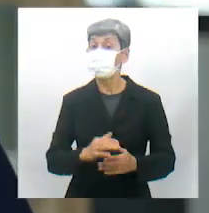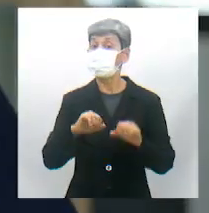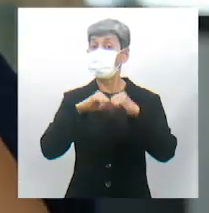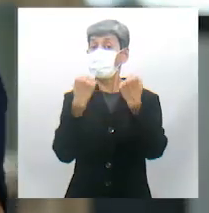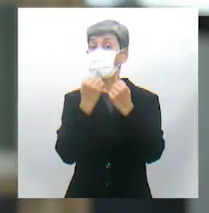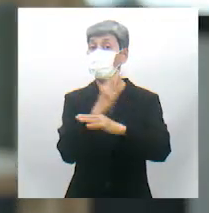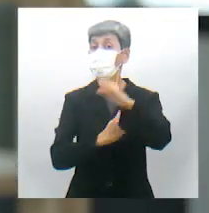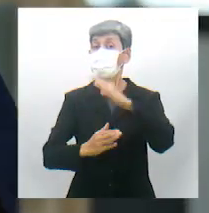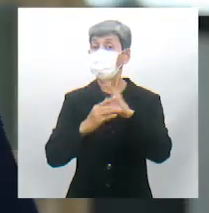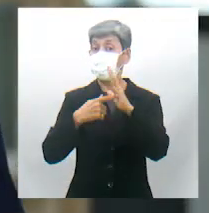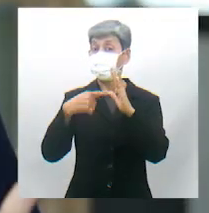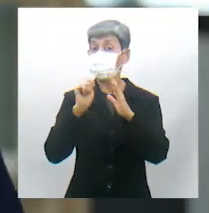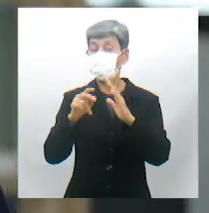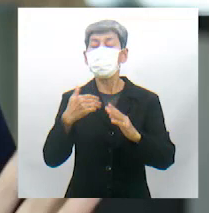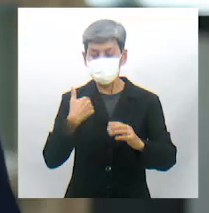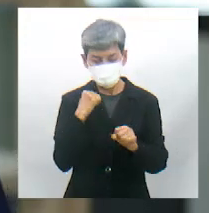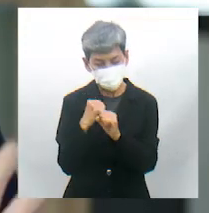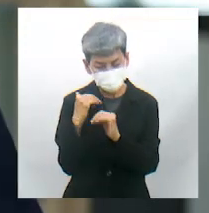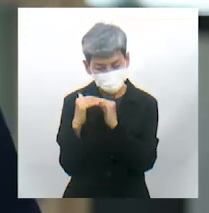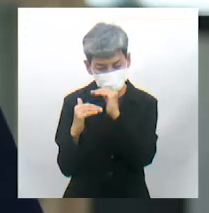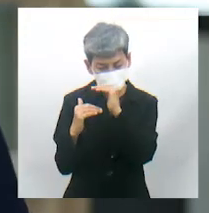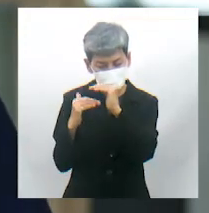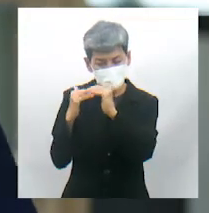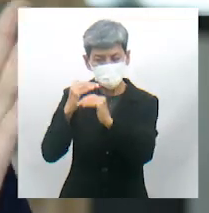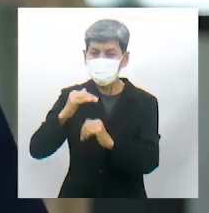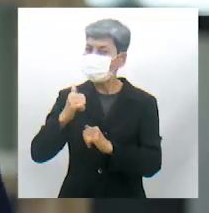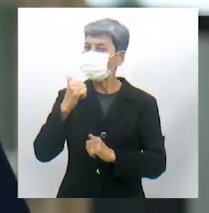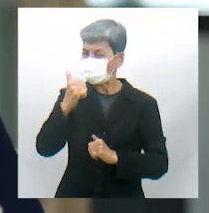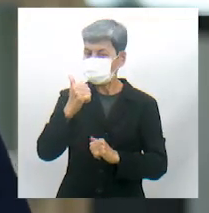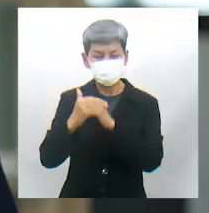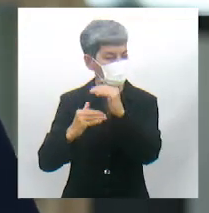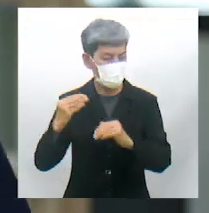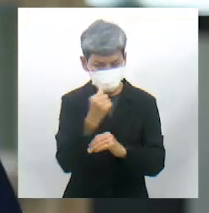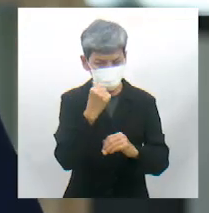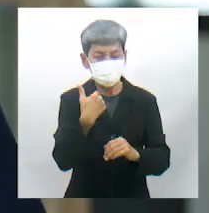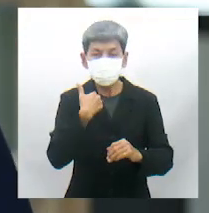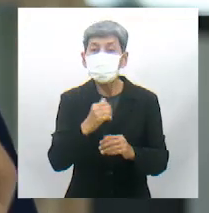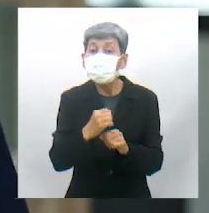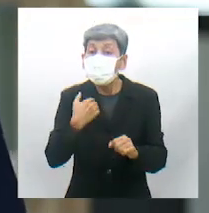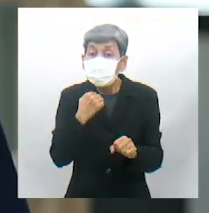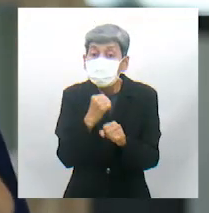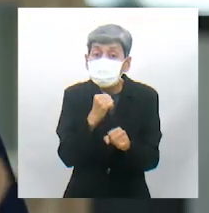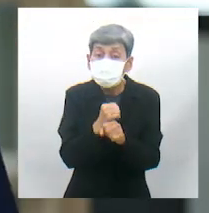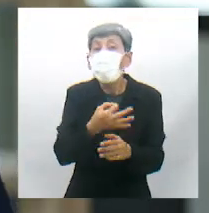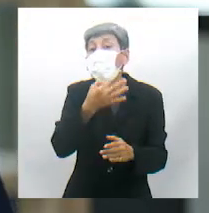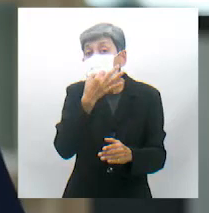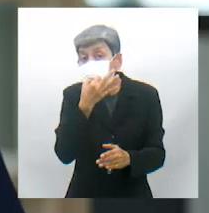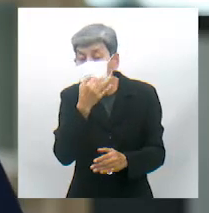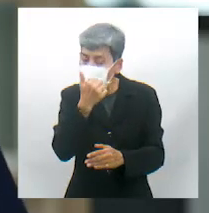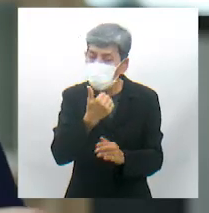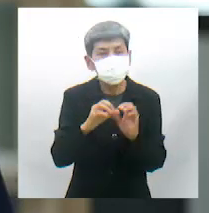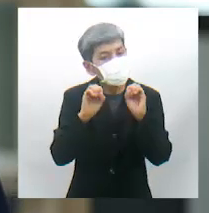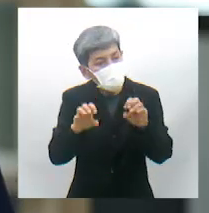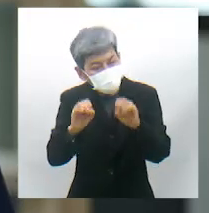มาคมคนพิการพรมแดนนี้นะมีการพัฒนาที่เติบโตค่อนข้างไวค่ะเพราะว่า มีการเป็นแหล่งอาชีพได้ด้วยแล้ว